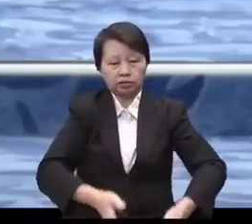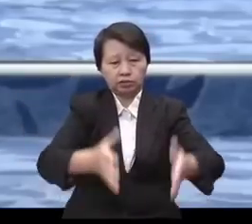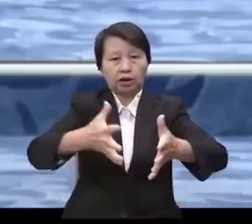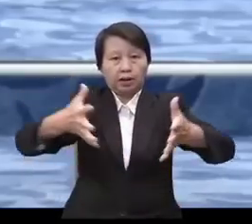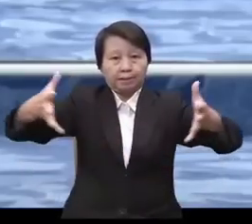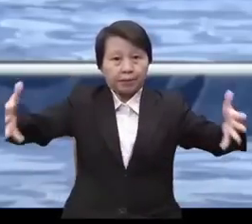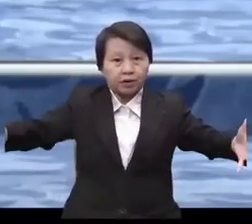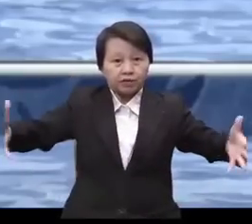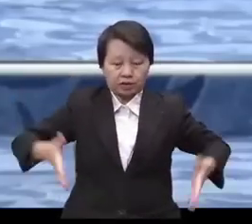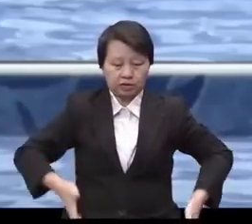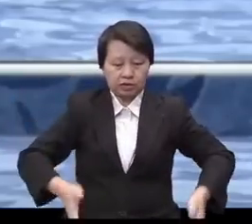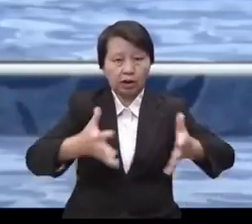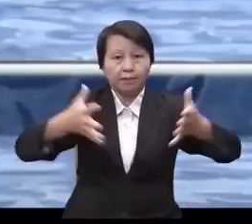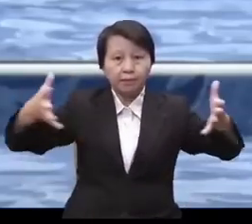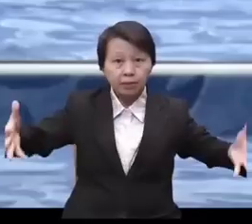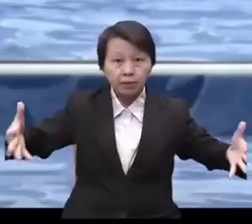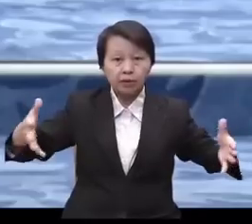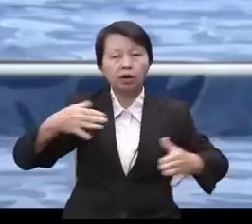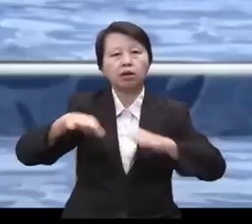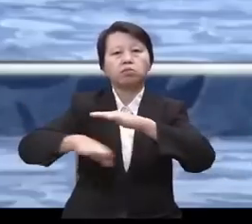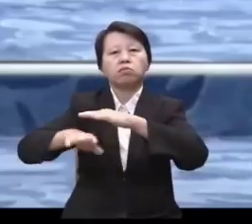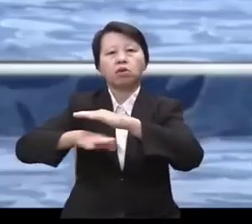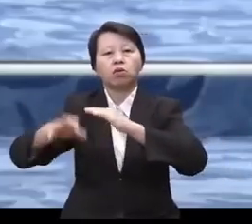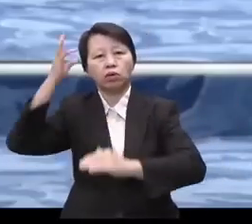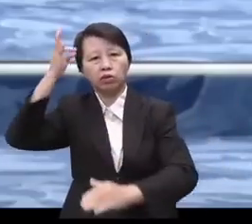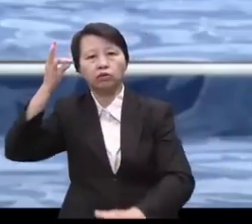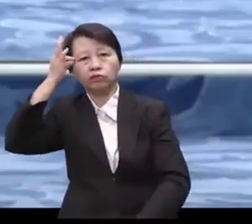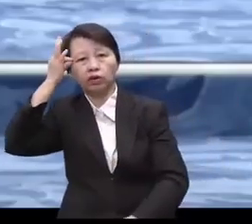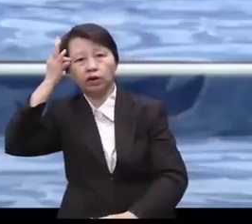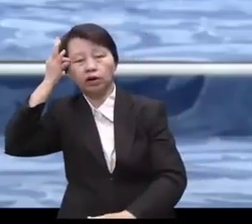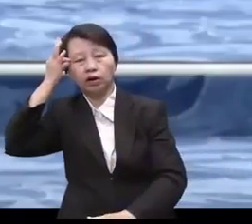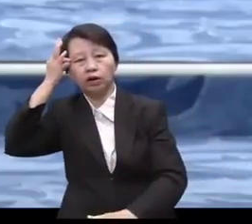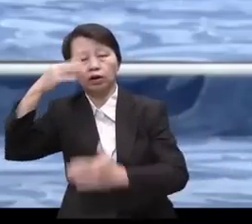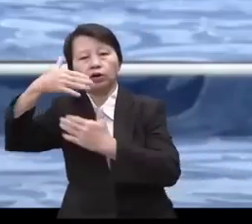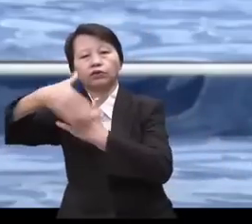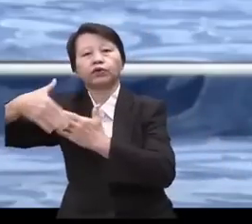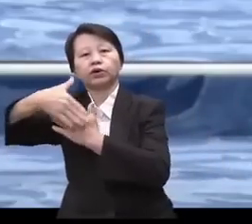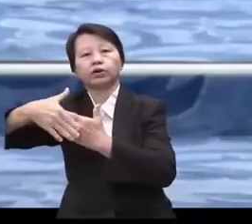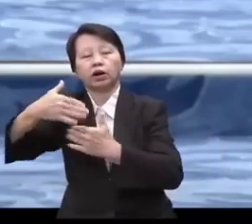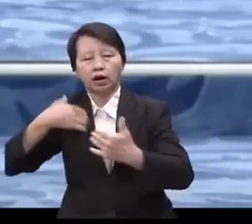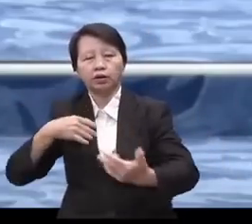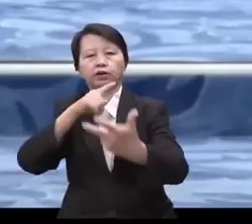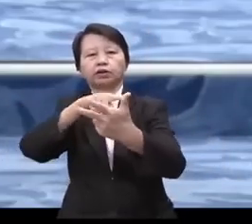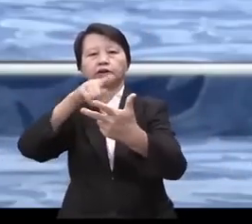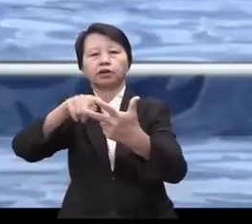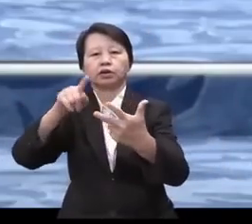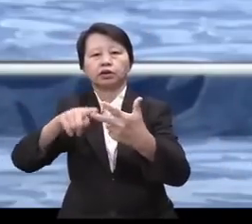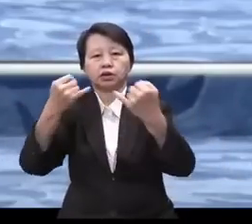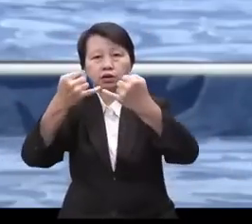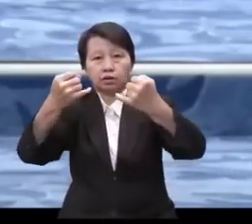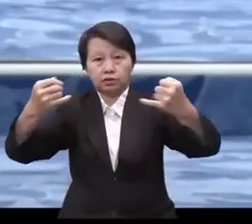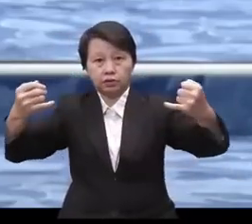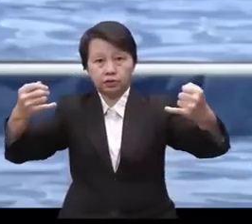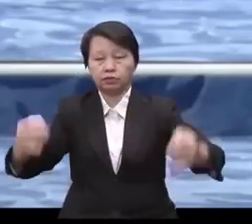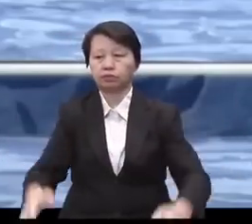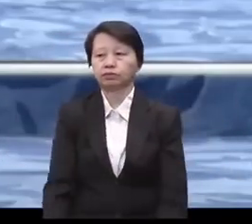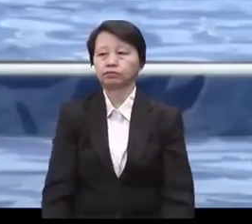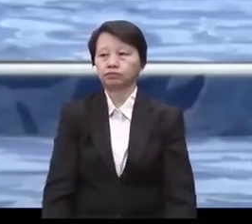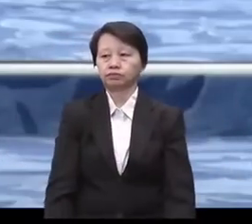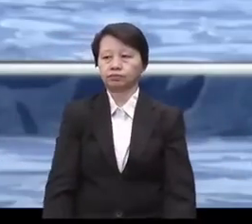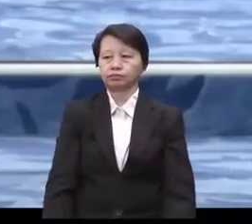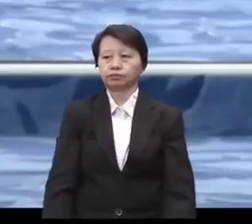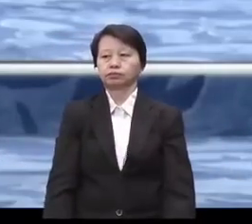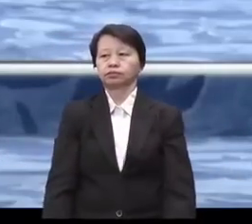federal. Atau yang kategori yang lain ialah Pan Borneo. Jadi ada tiga kategori di sini. Terima kasih, Yang Hormat. Ya, Yang Hormat, saya minta